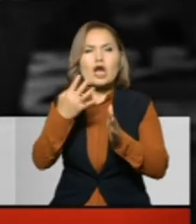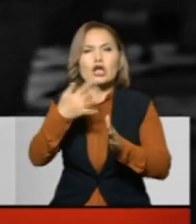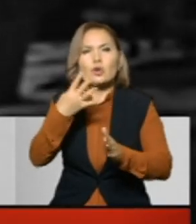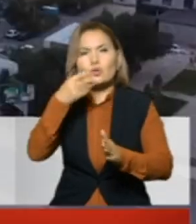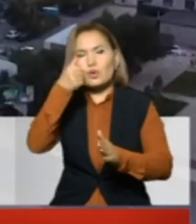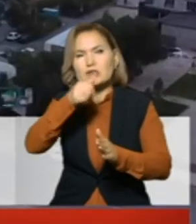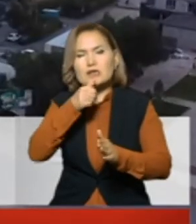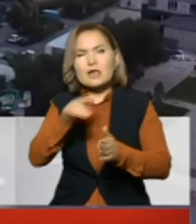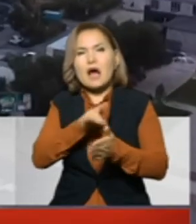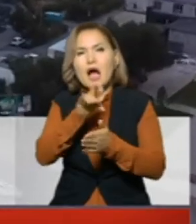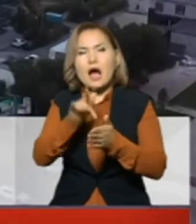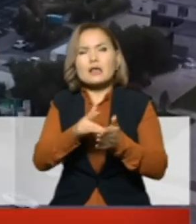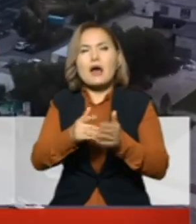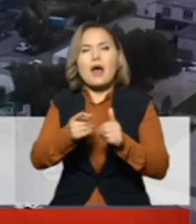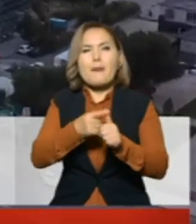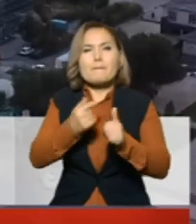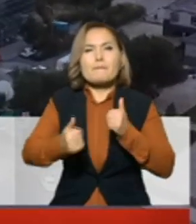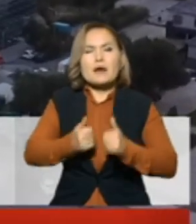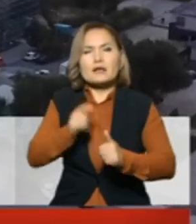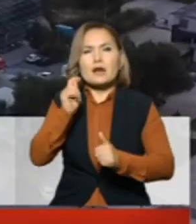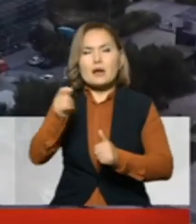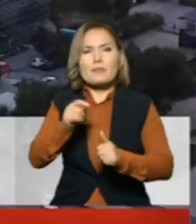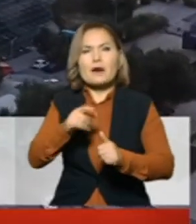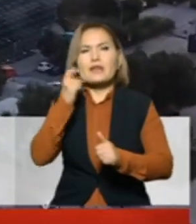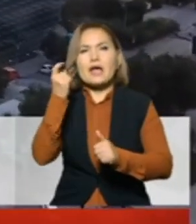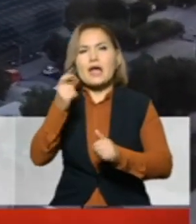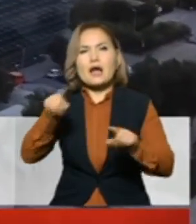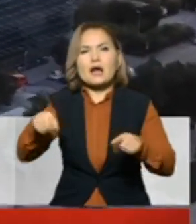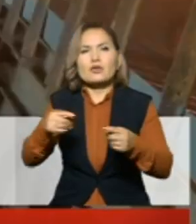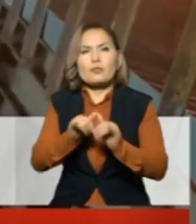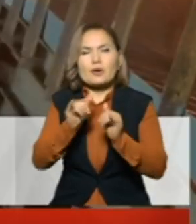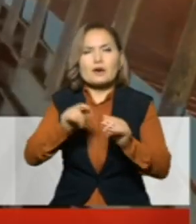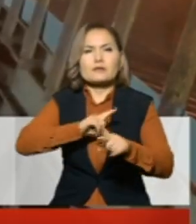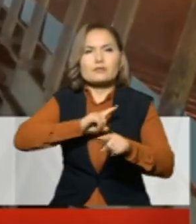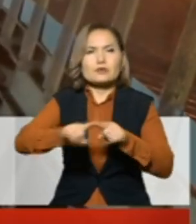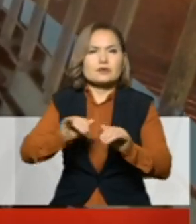алды. Содан бері ел экономикасына елеулі үлес қосып келеді.